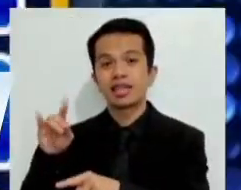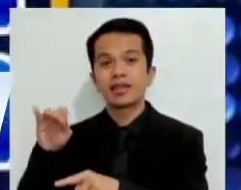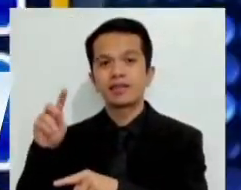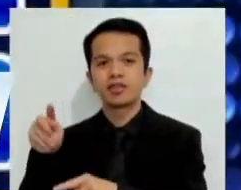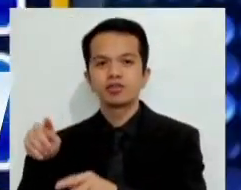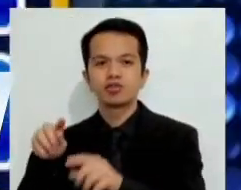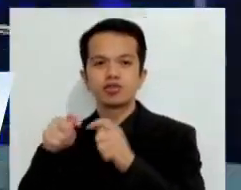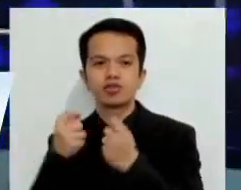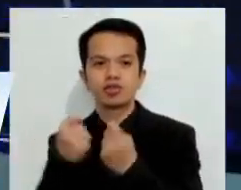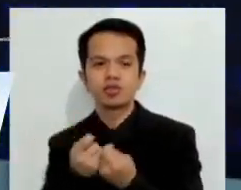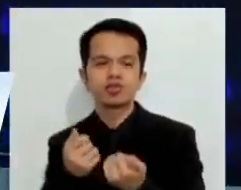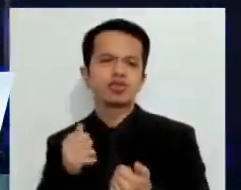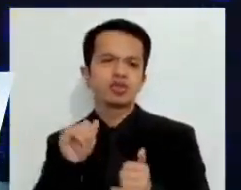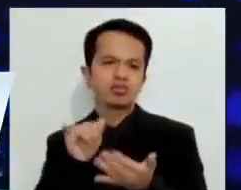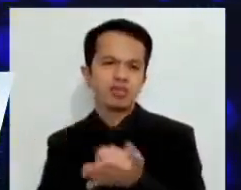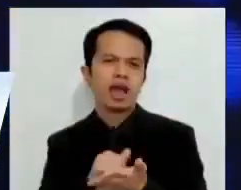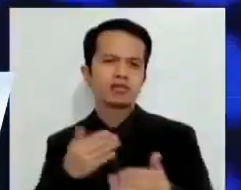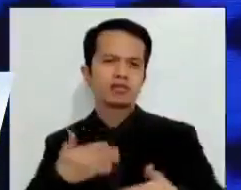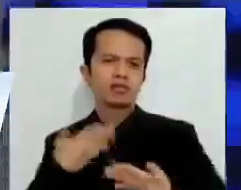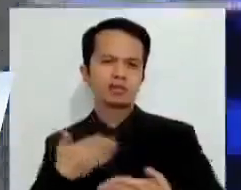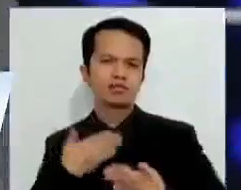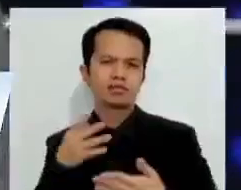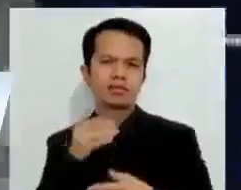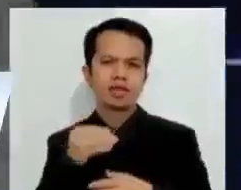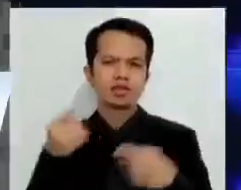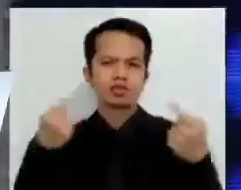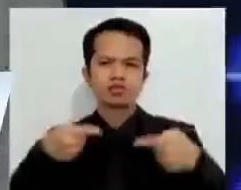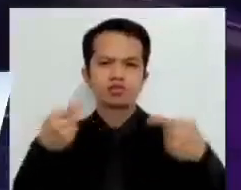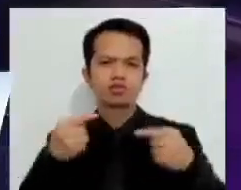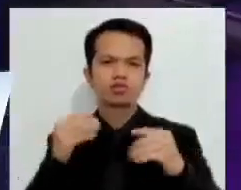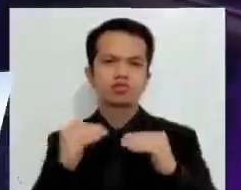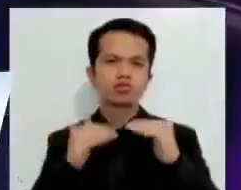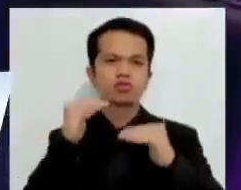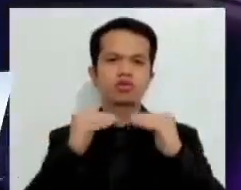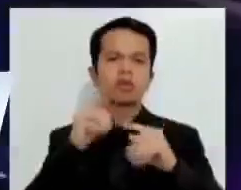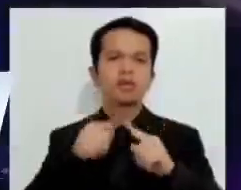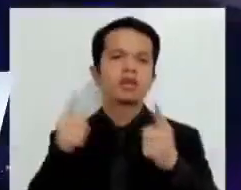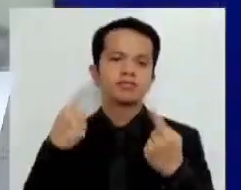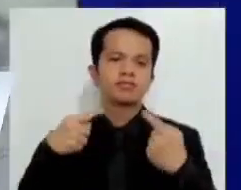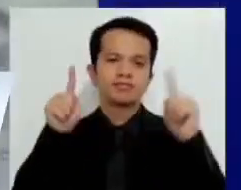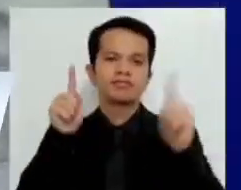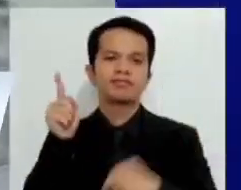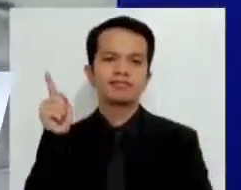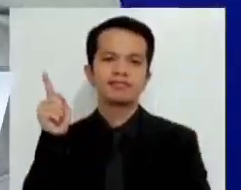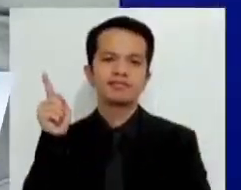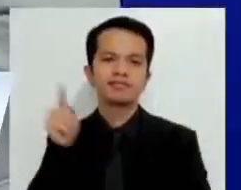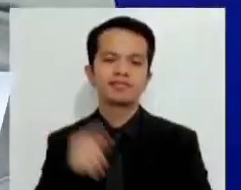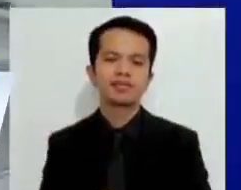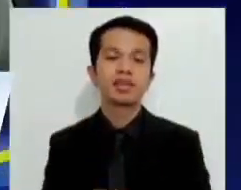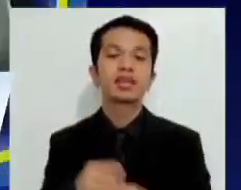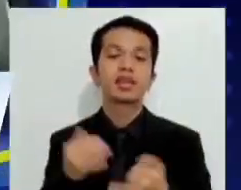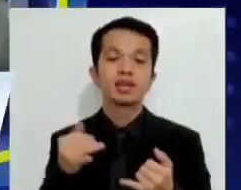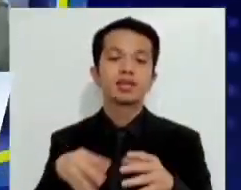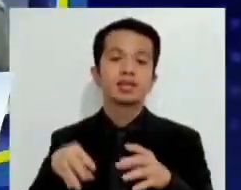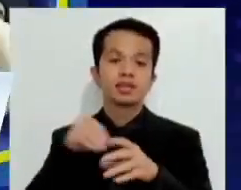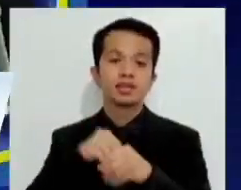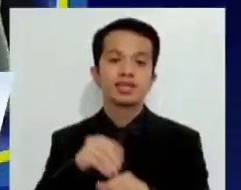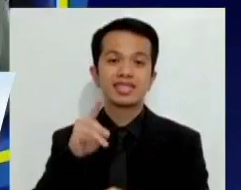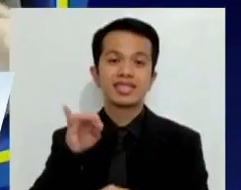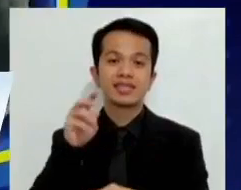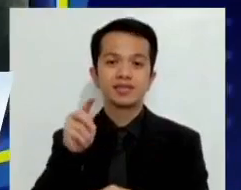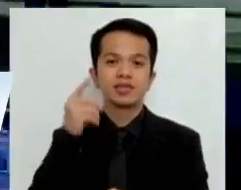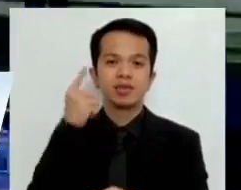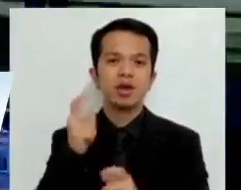pero wagi pa rin ang team David with 378 points. Sumalang pa si David sa Fast Money. Isang